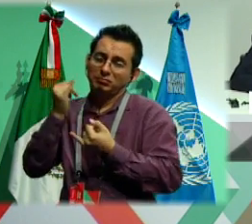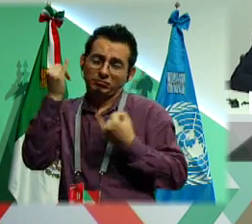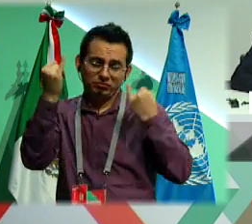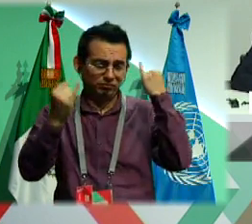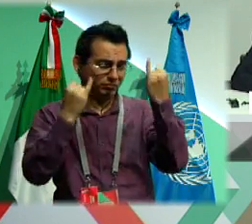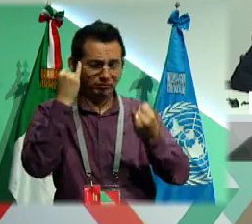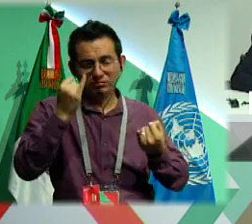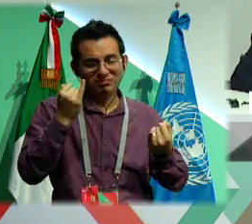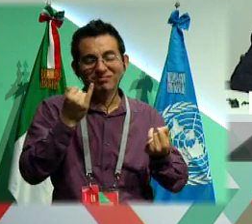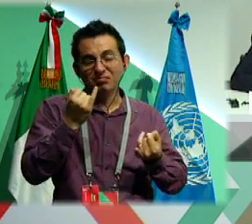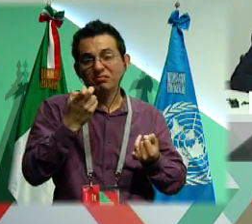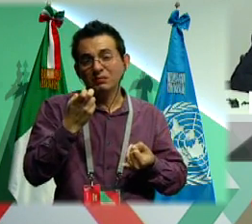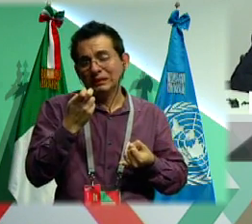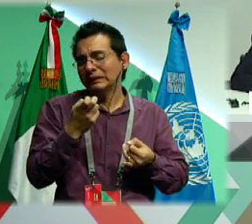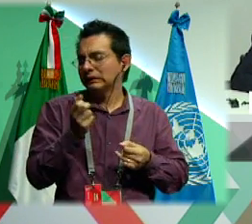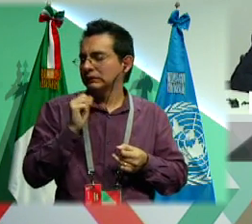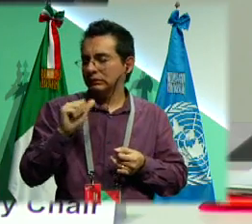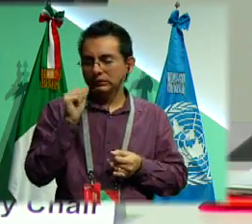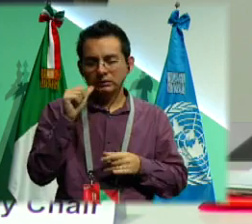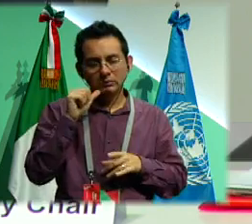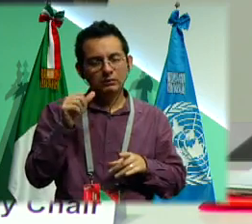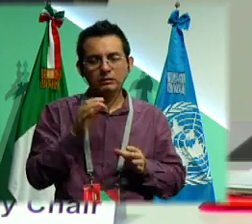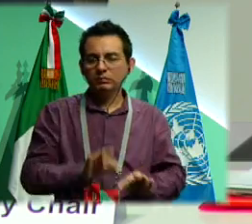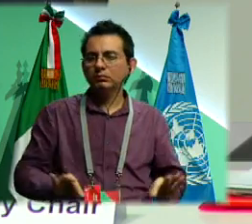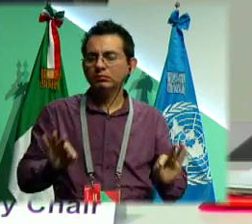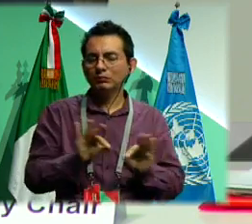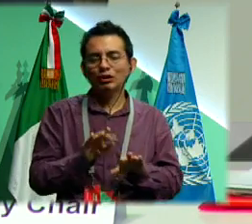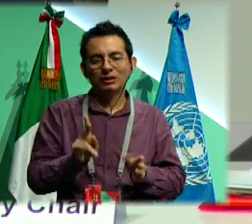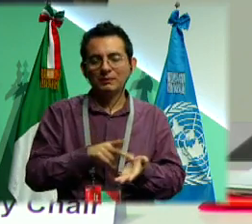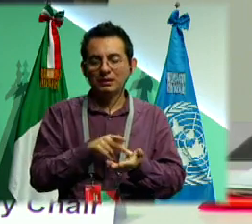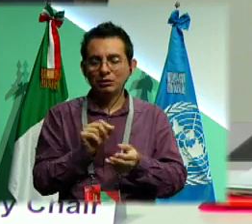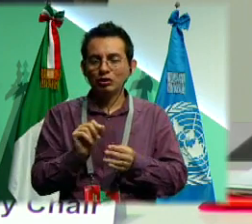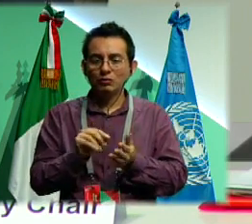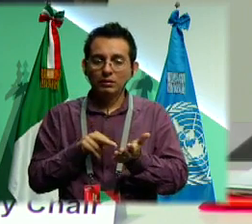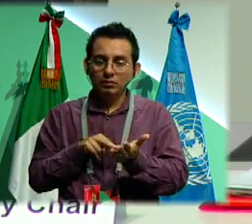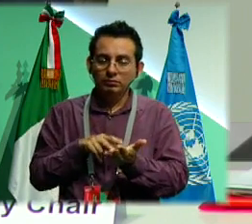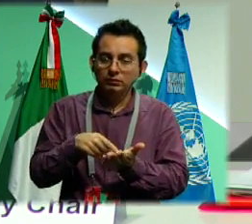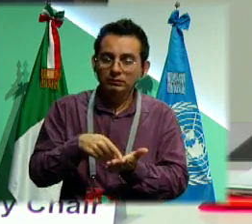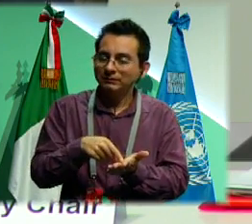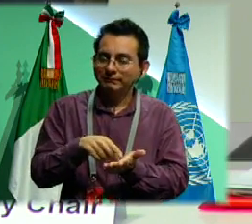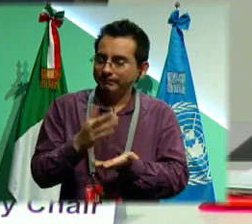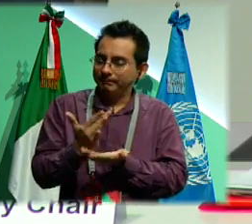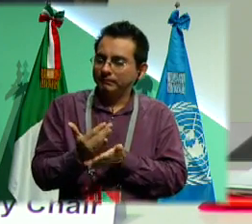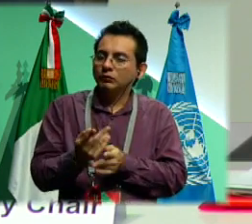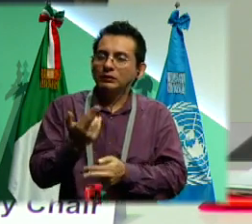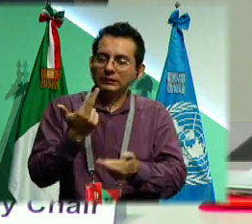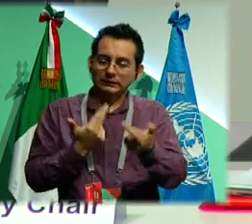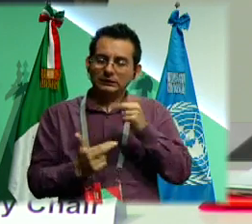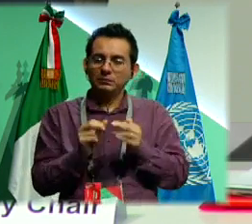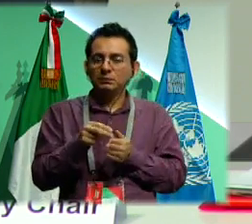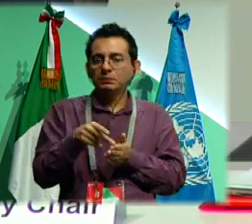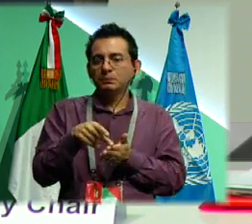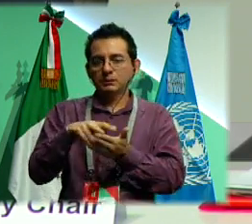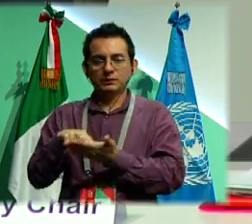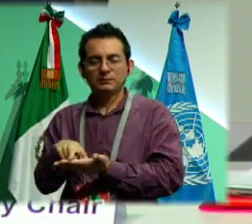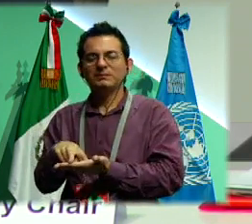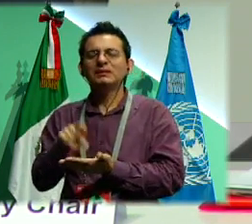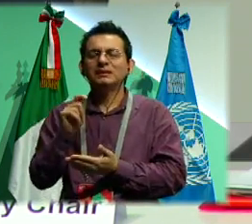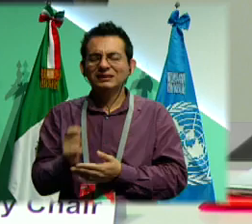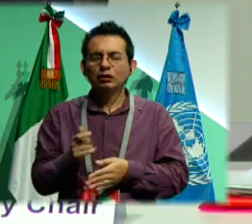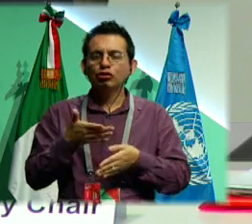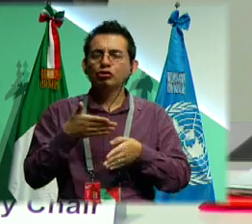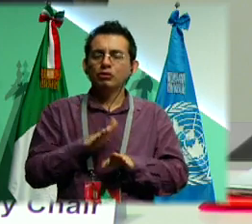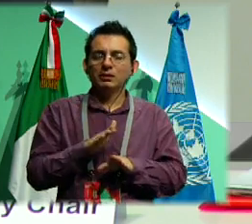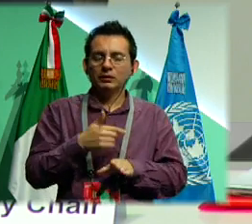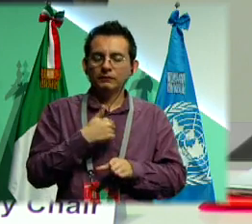nous parlons de la réglementation de quelque chose. Et c'est probablement le début des